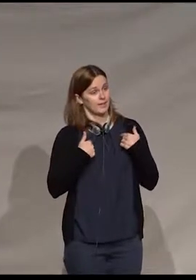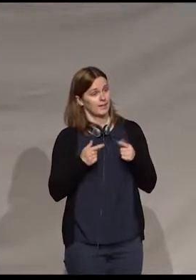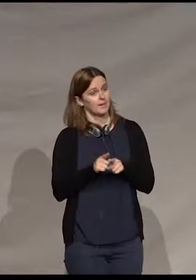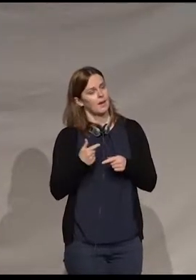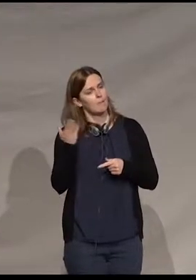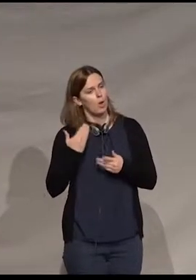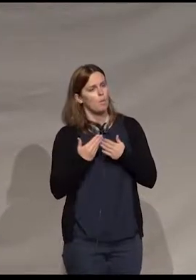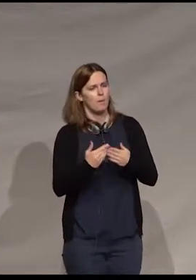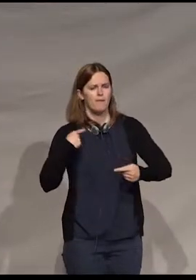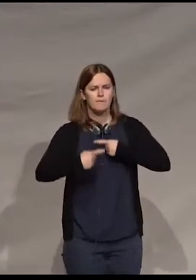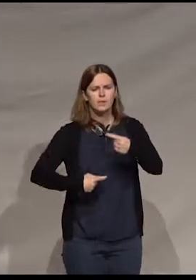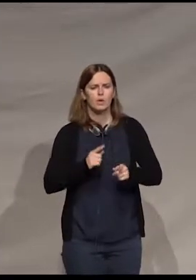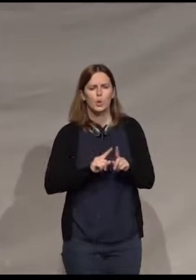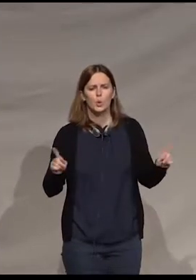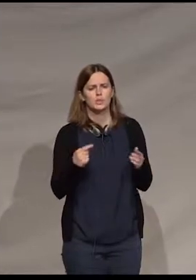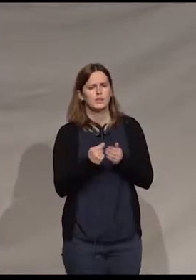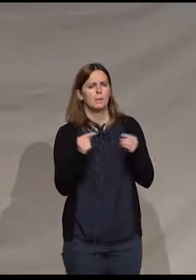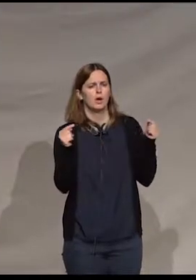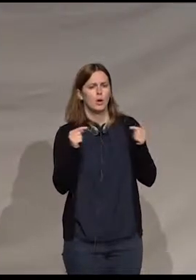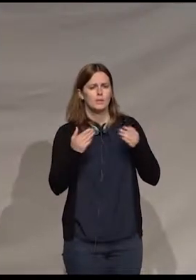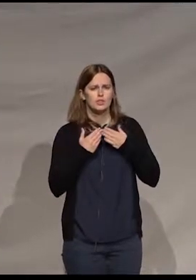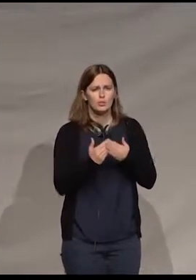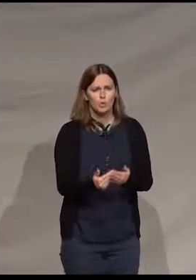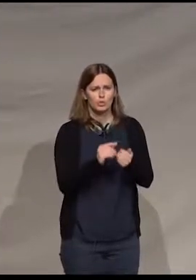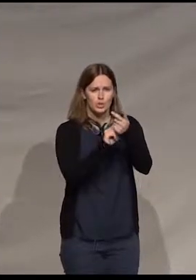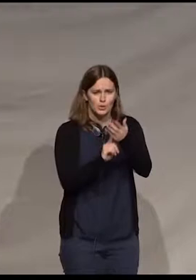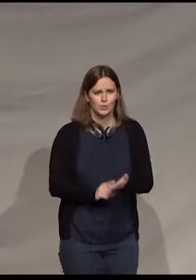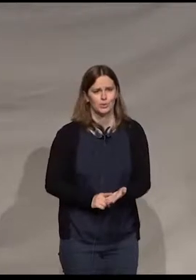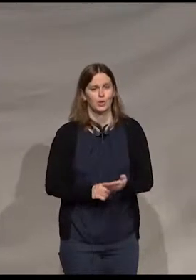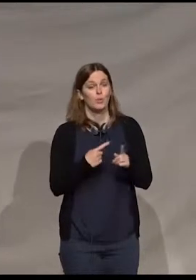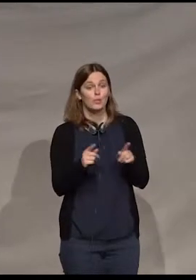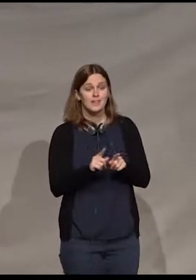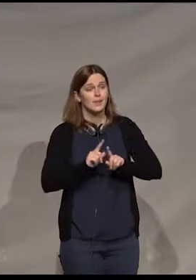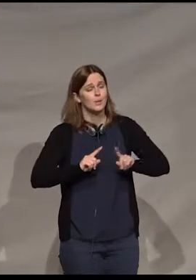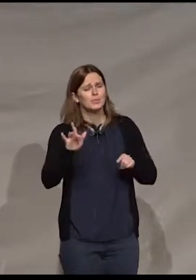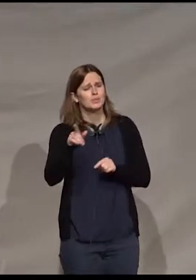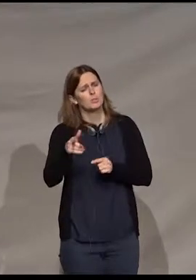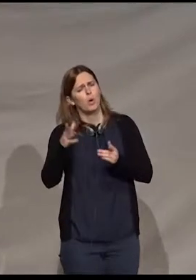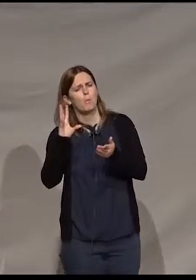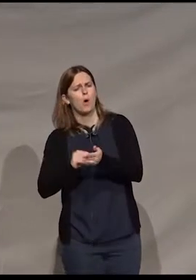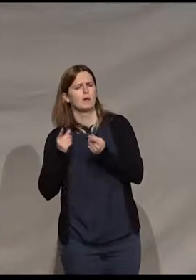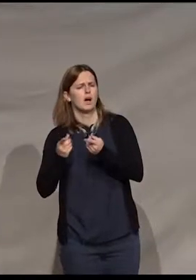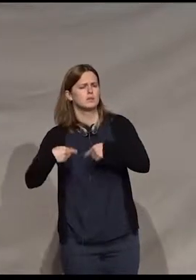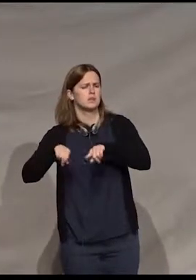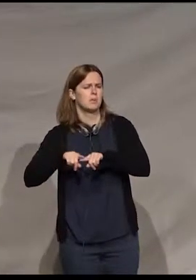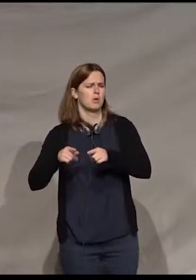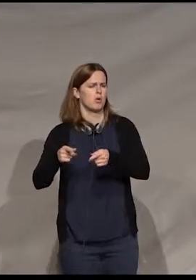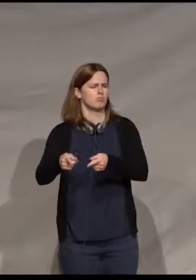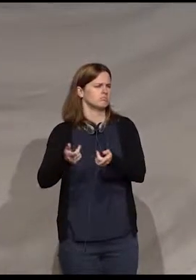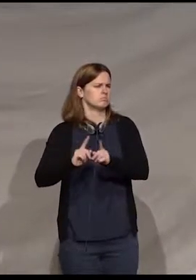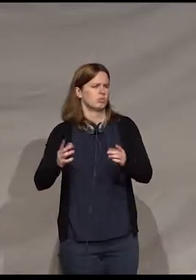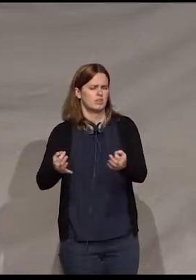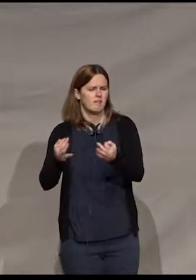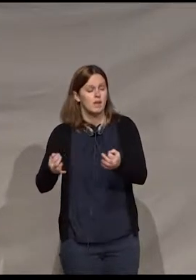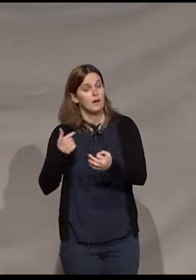postupem času nejrůznějších zajímavých pobytů i akcí. Jeden z nich bych řekl, že je například pobyt v